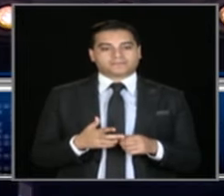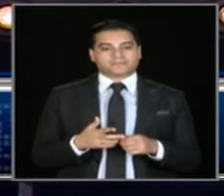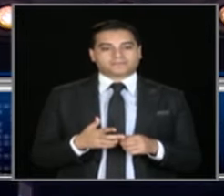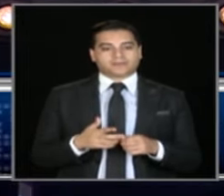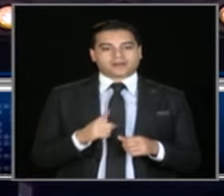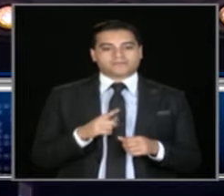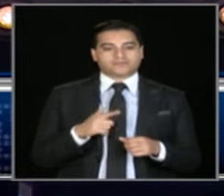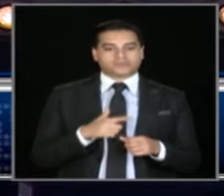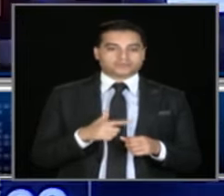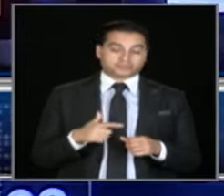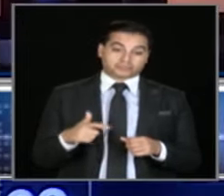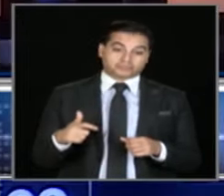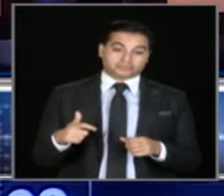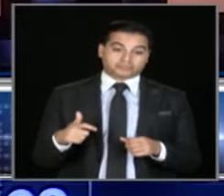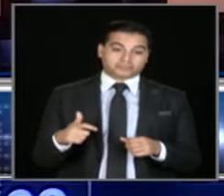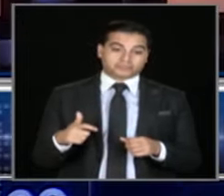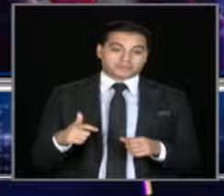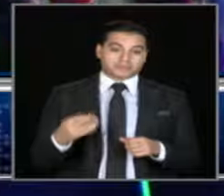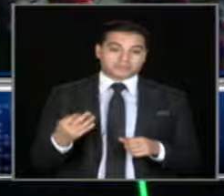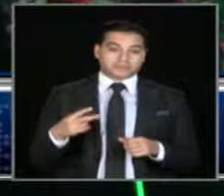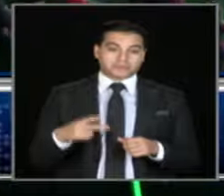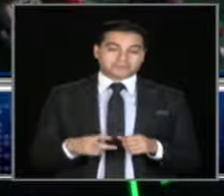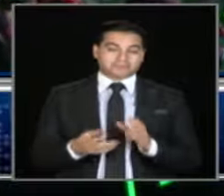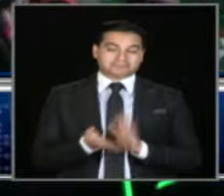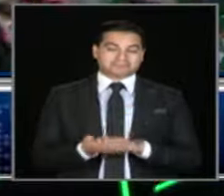1683. ما شاء الله عليك. صح صح، إجابة صحيحة.